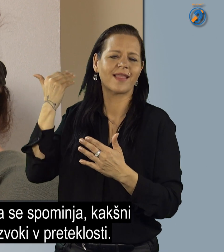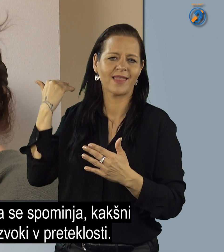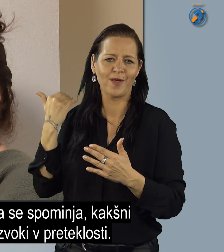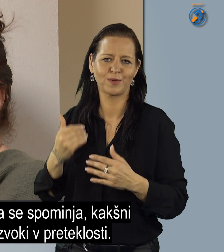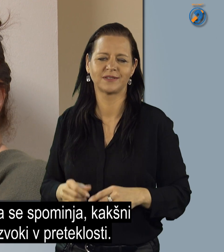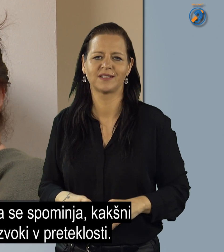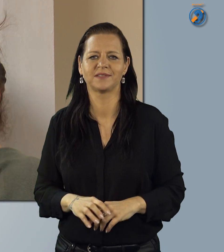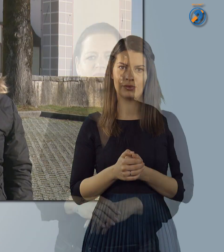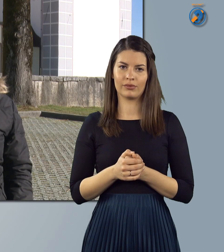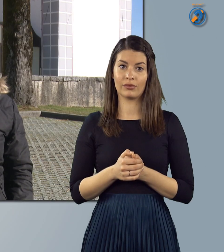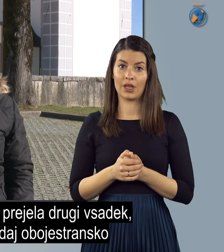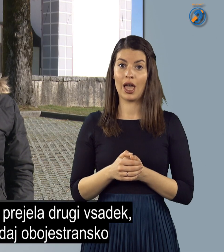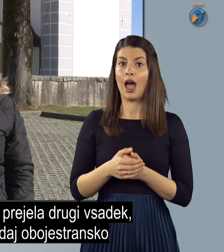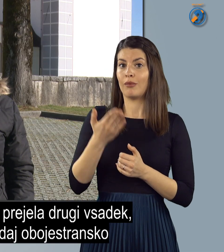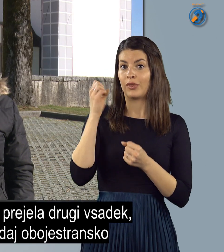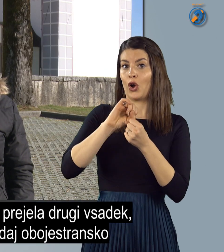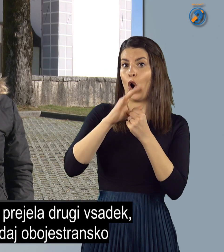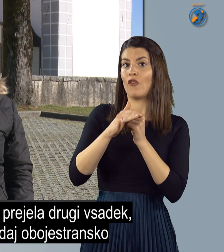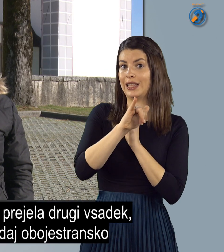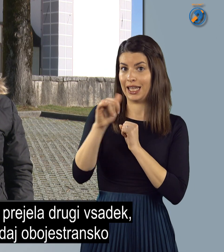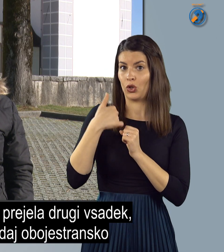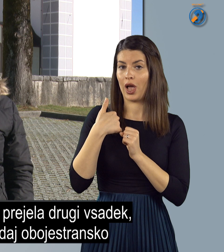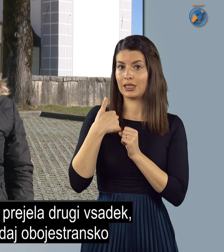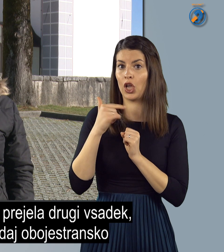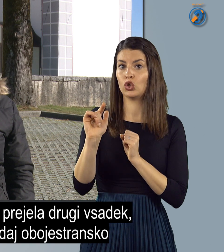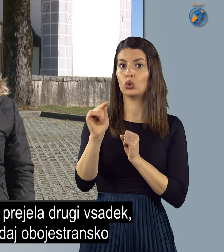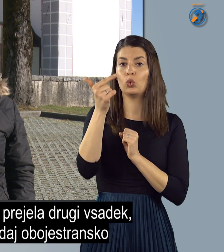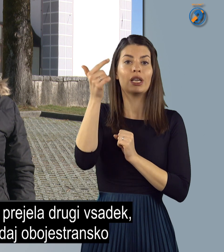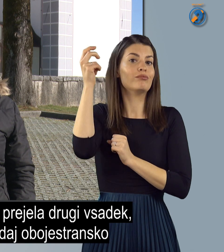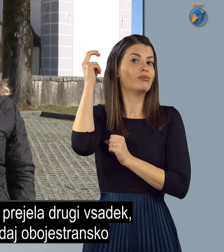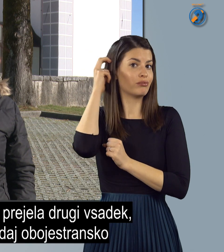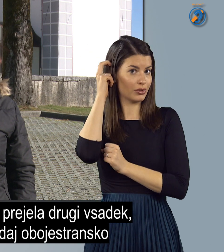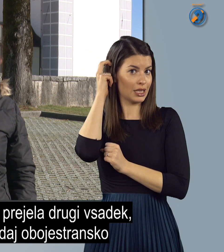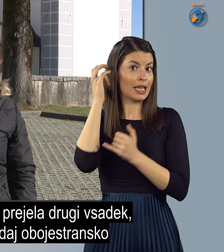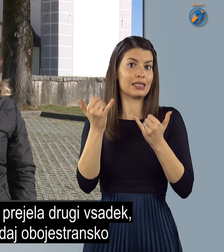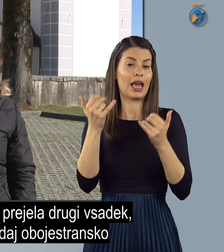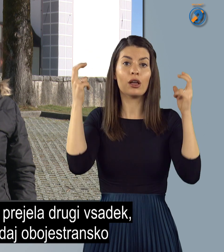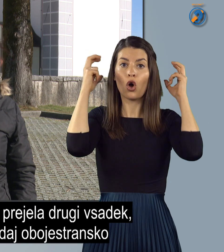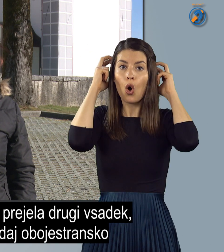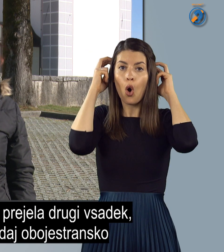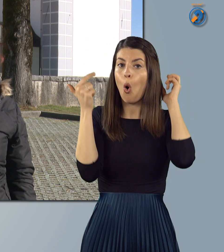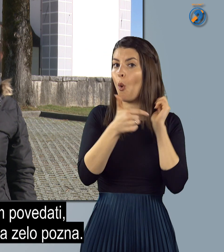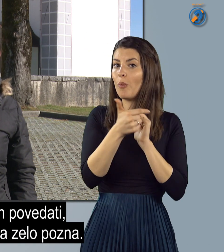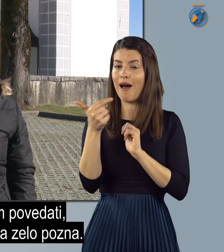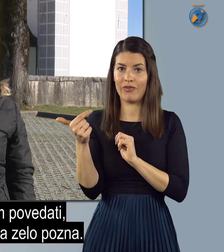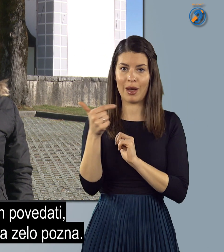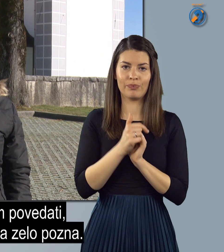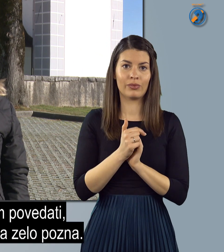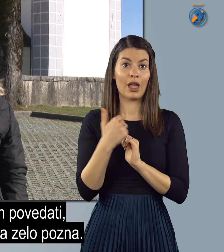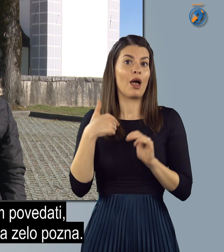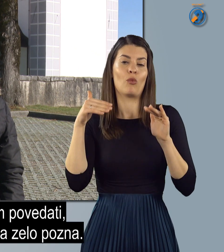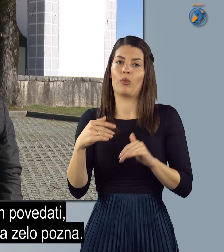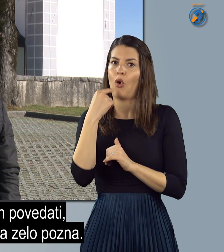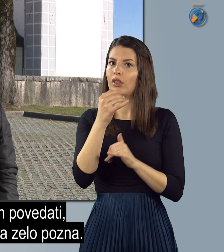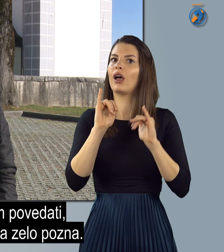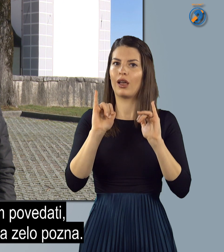preteklosti. V covid letu pa sem prejela drugi vsadek, tako da imam zdaj oboje stransko. In